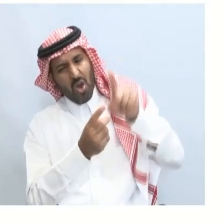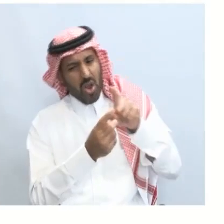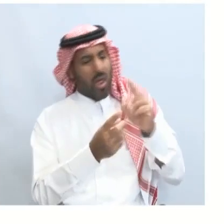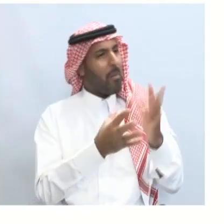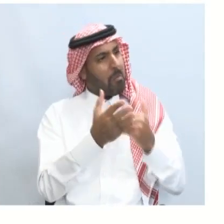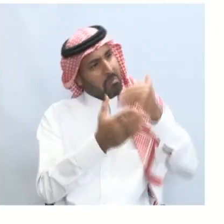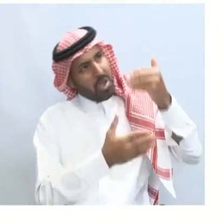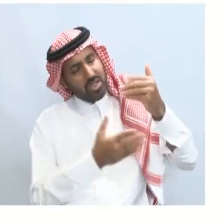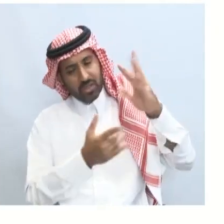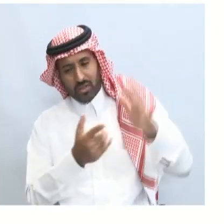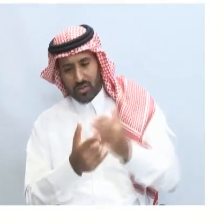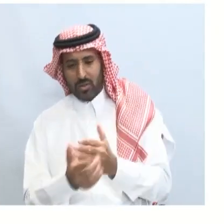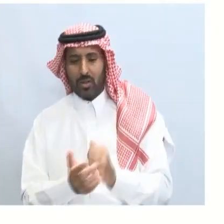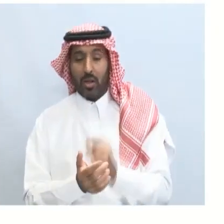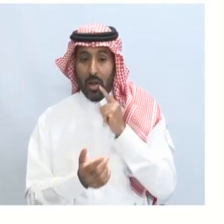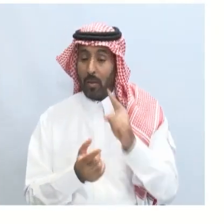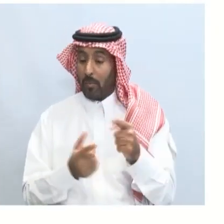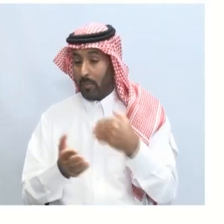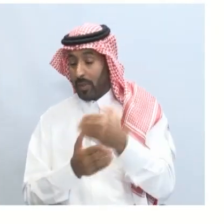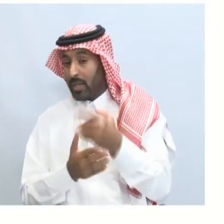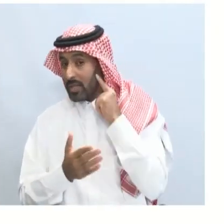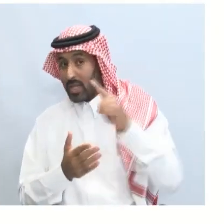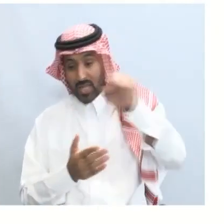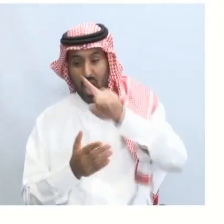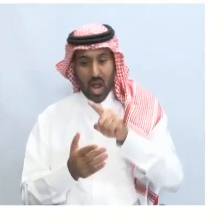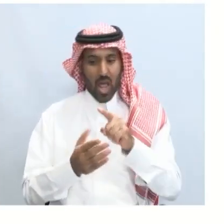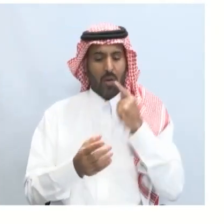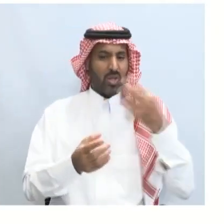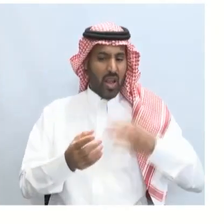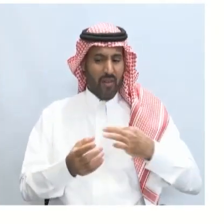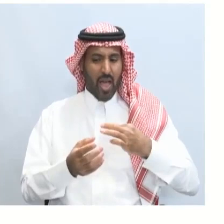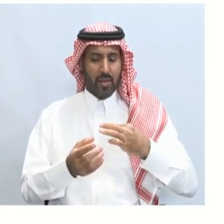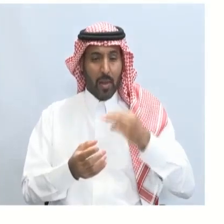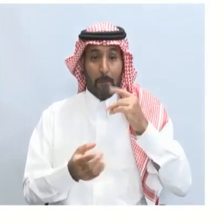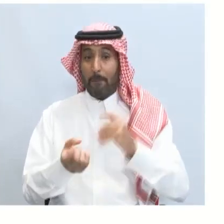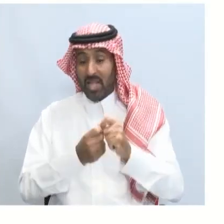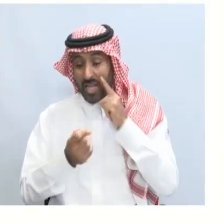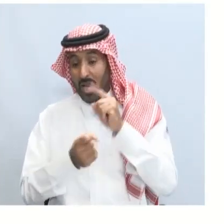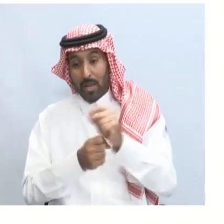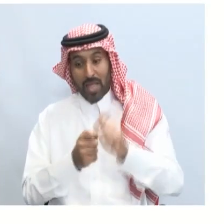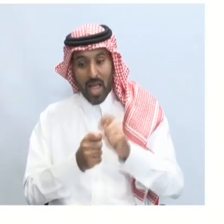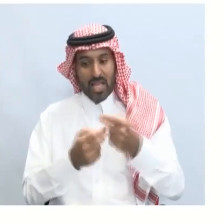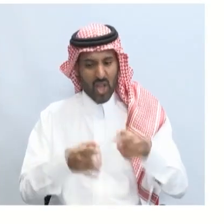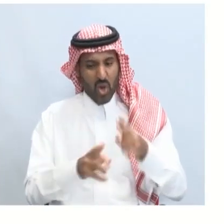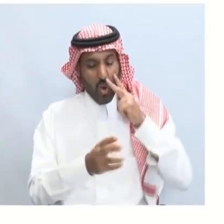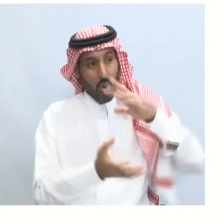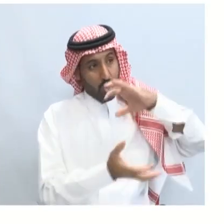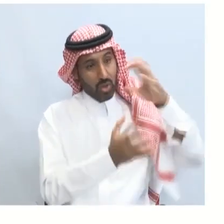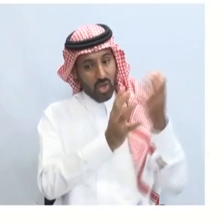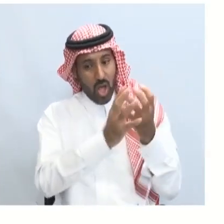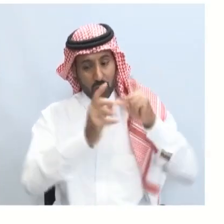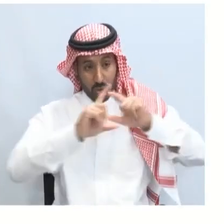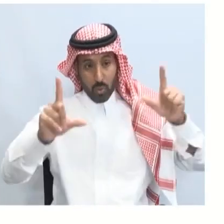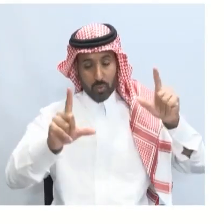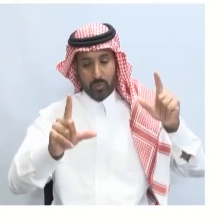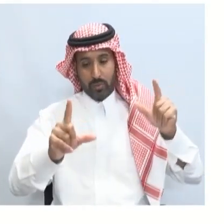ما سوف تؤول اليه بعد ذلك تساءلنا ما الفائده من نشاه الكون وتطورهم